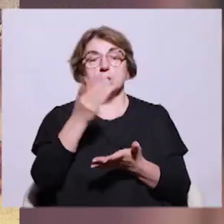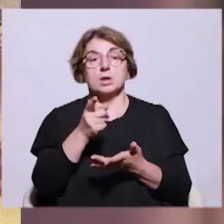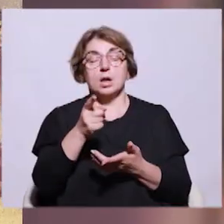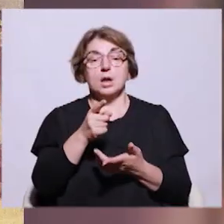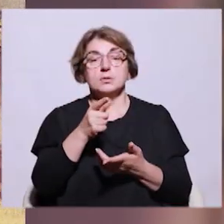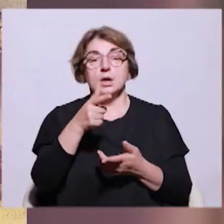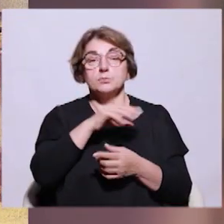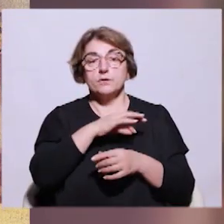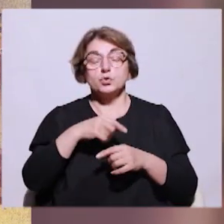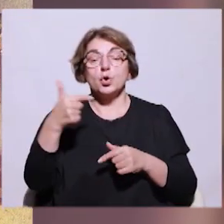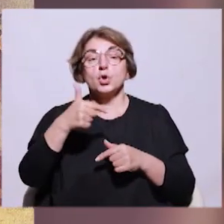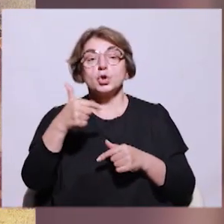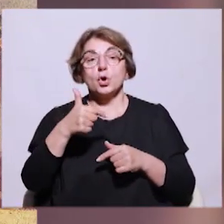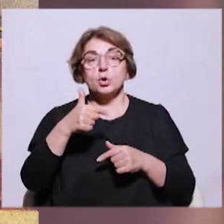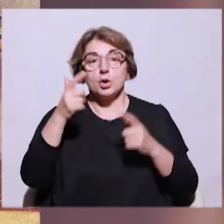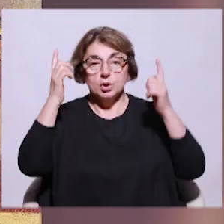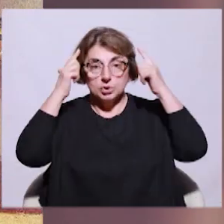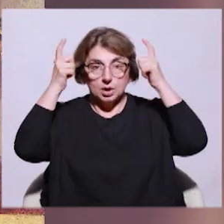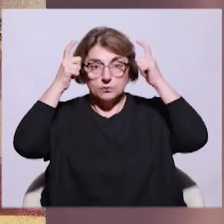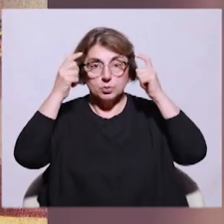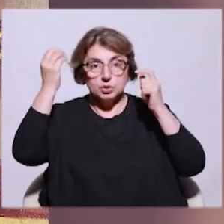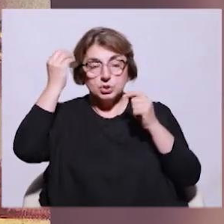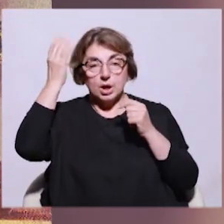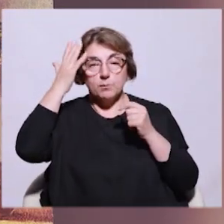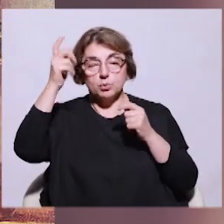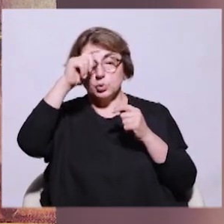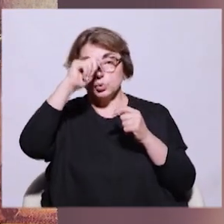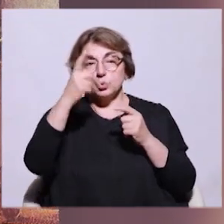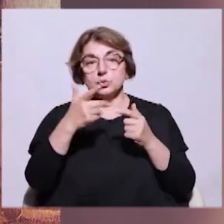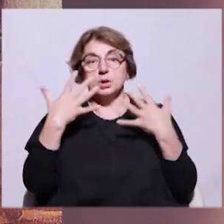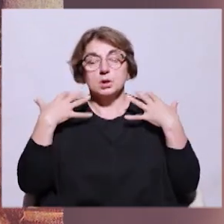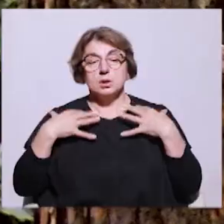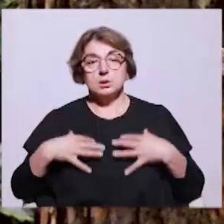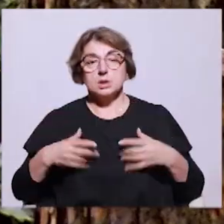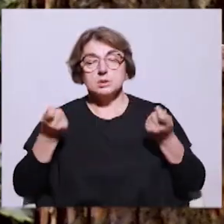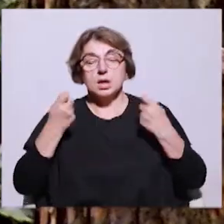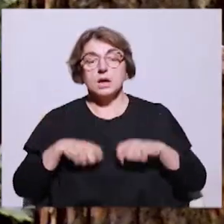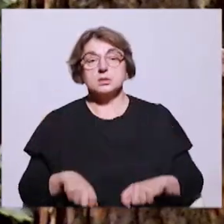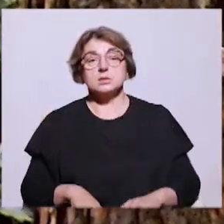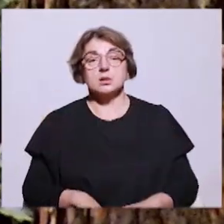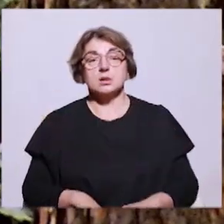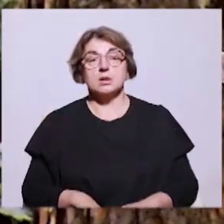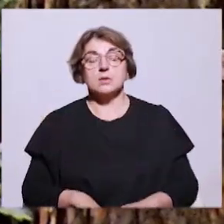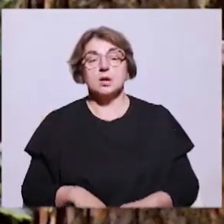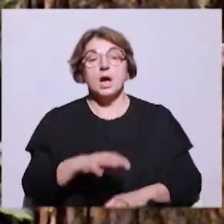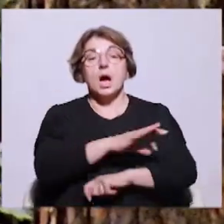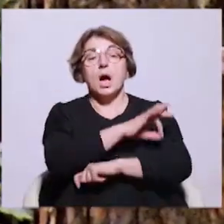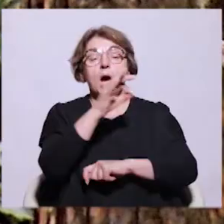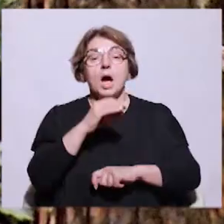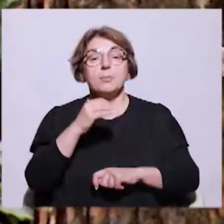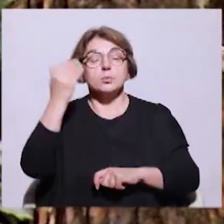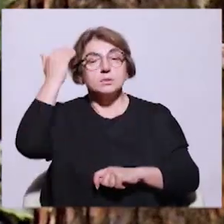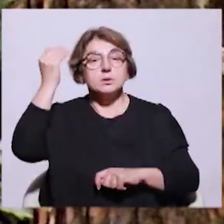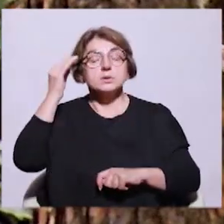ამ გეოგრაფს თავზე ახურავს იაპონური ქუდი. ტანზე აცვია აღმოსავლური